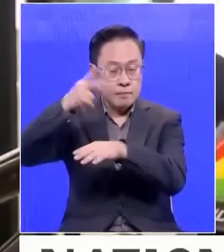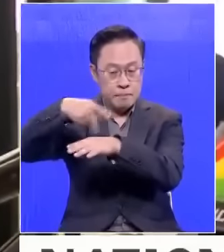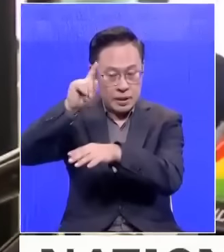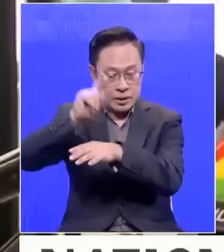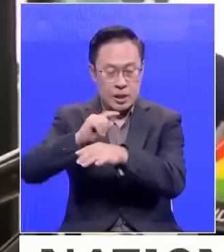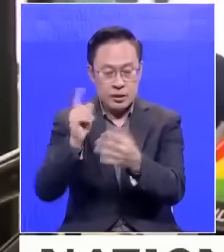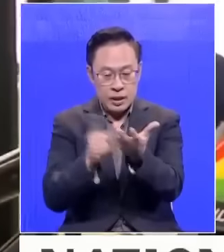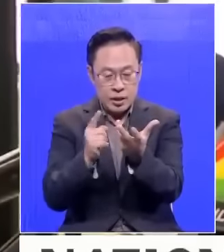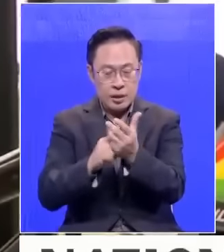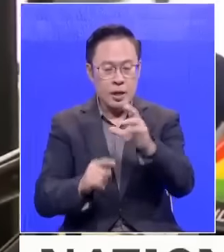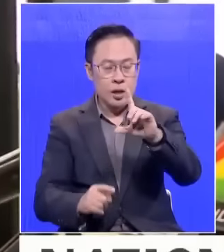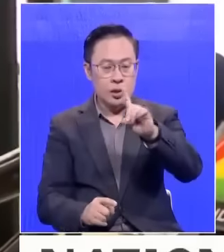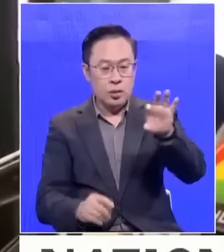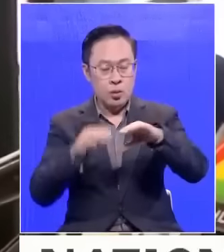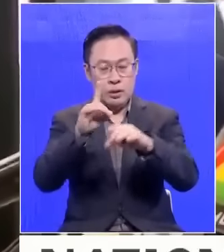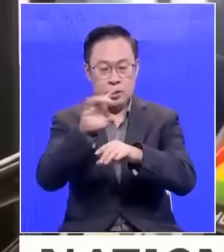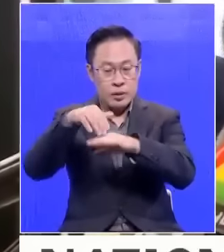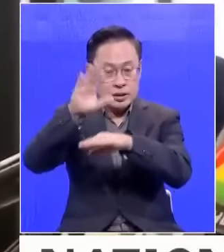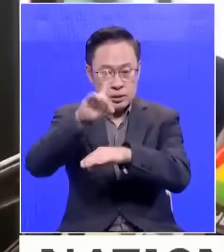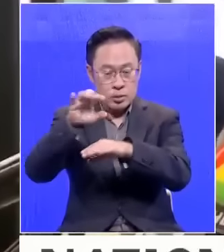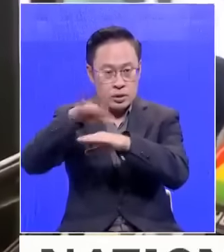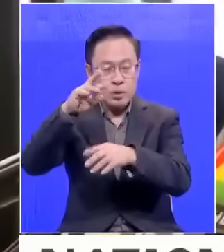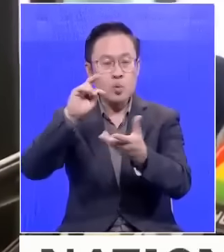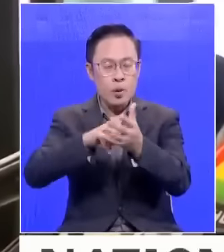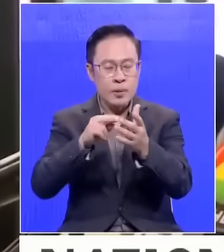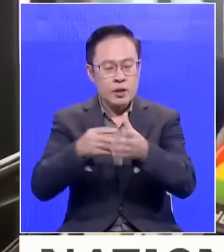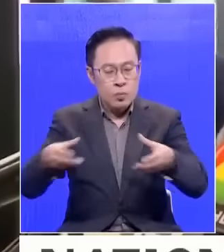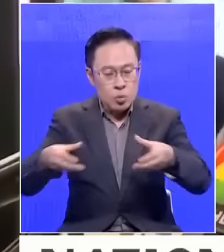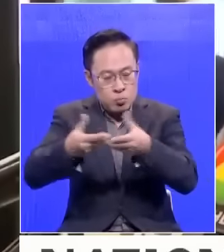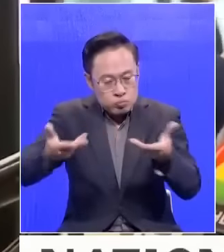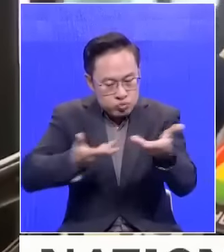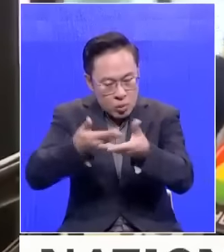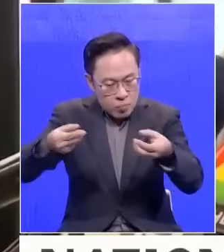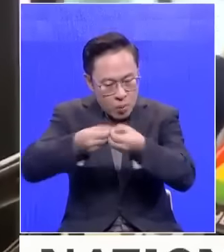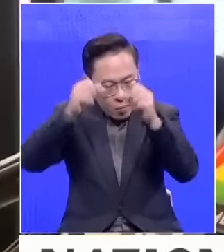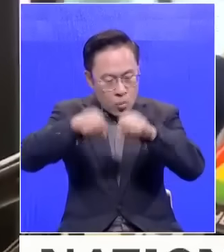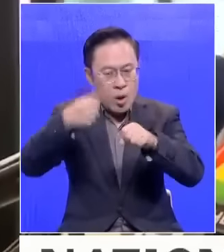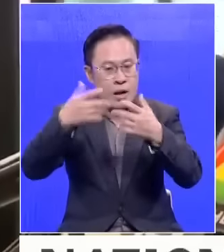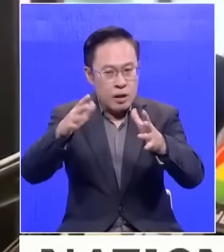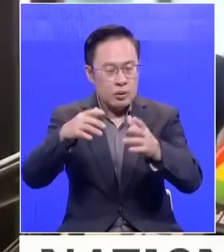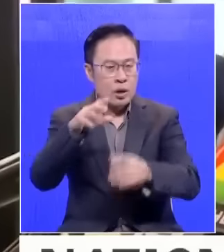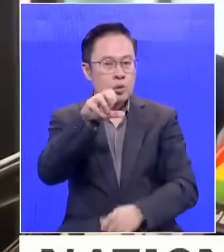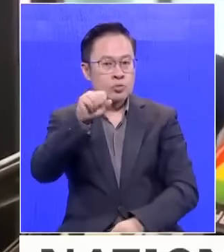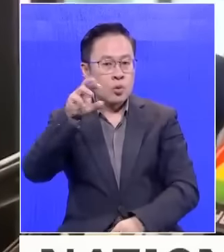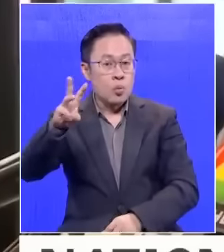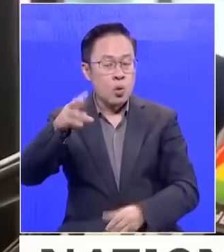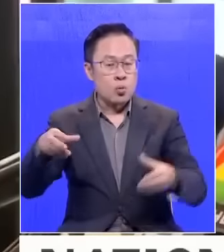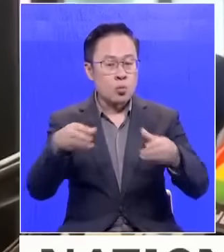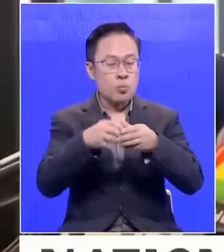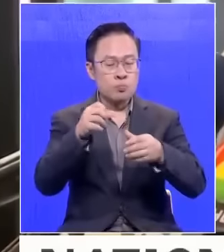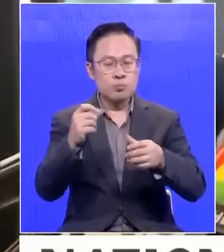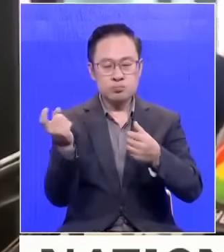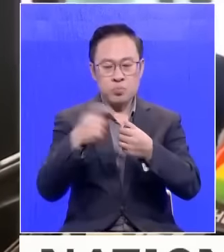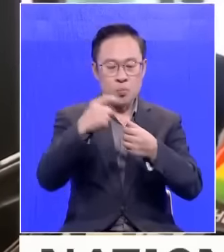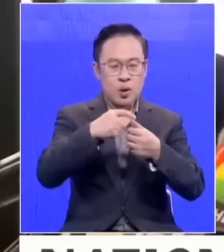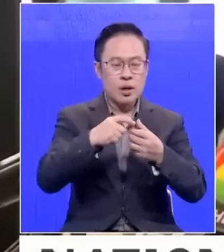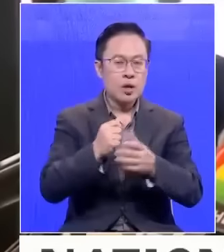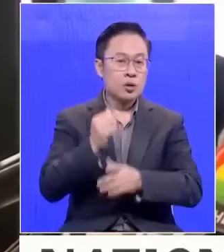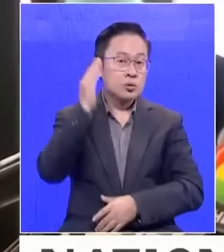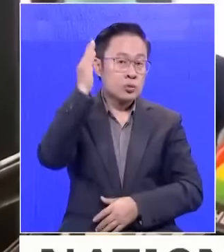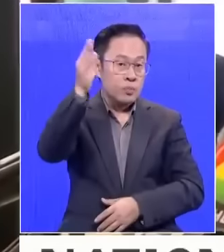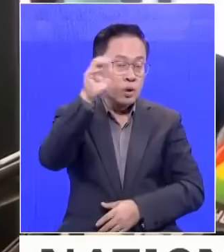นึ่งก็จะเป็นไปตามที่สื่อรายงานนั่นแหละค่ะการกำหนดทิศทางวุฒิสภาตามกลุ่มก้อนที่ได้มาอนาคต